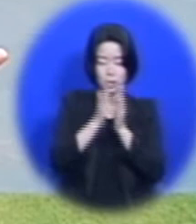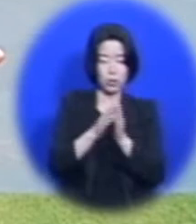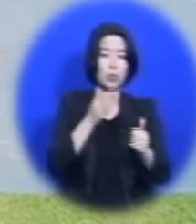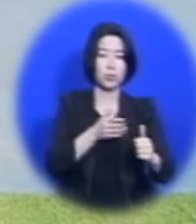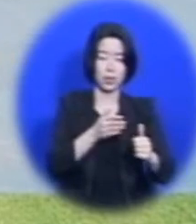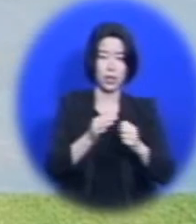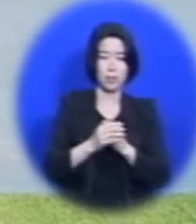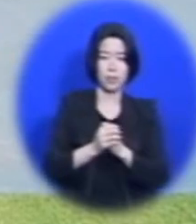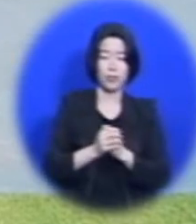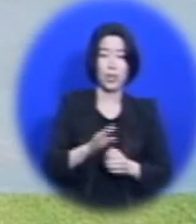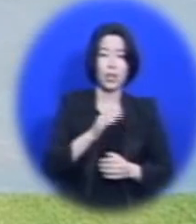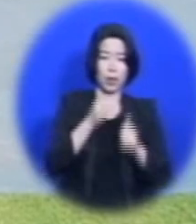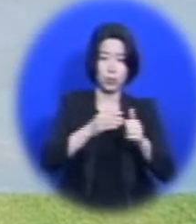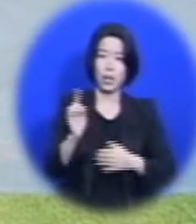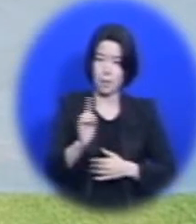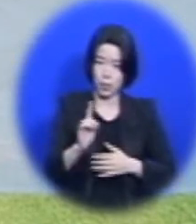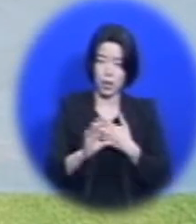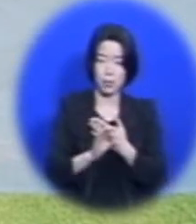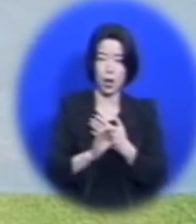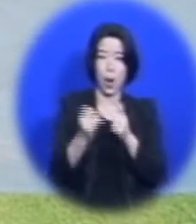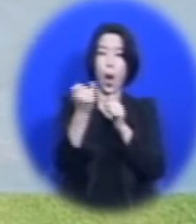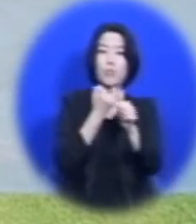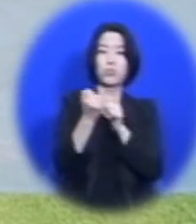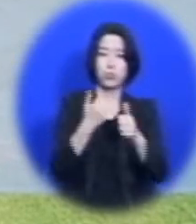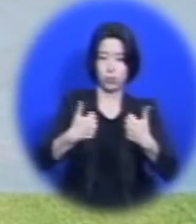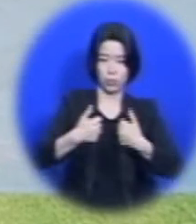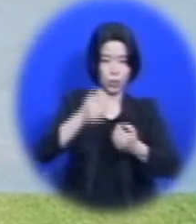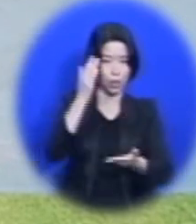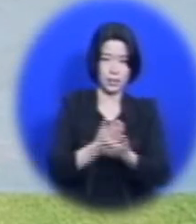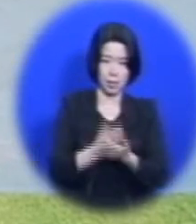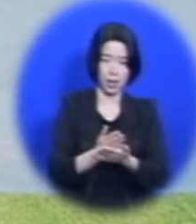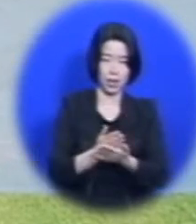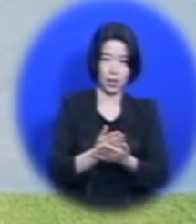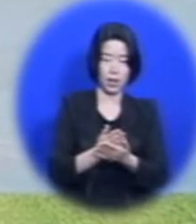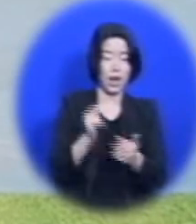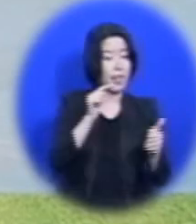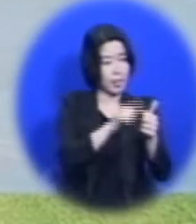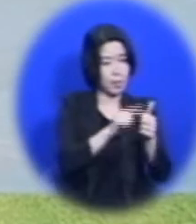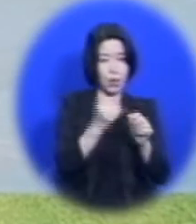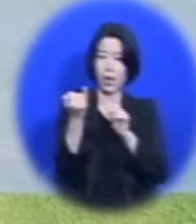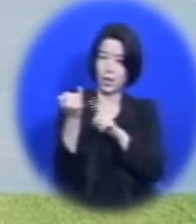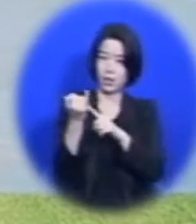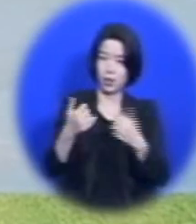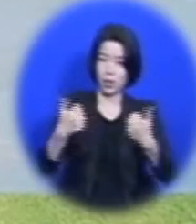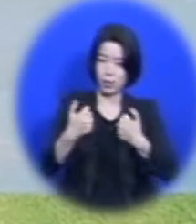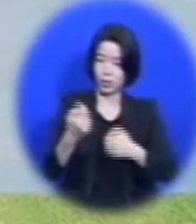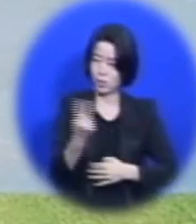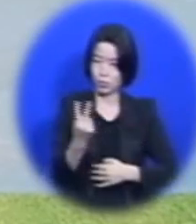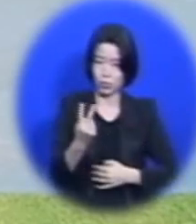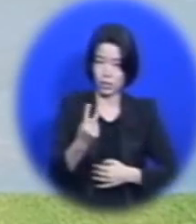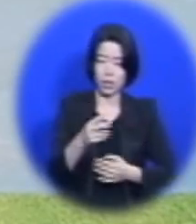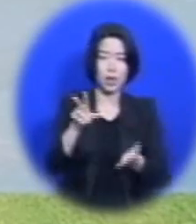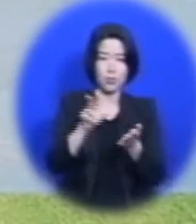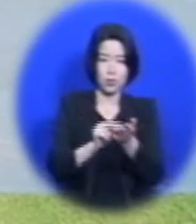제안했어요. 그러면서 부탁하기를 부부 사이에도 의논하지 마십시오. 남편과 아내끼리도 이 문제 가지고 의논을